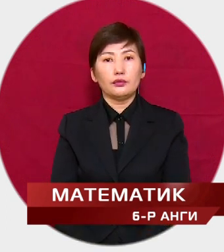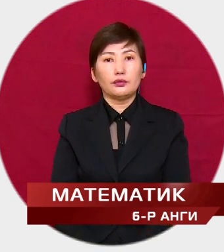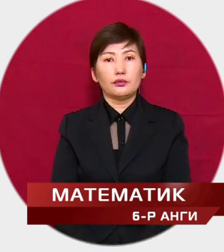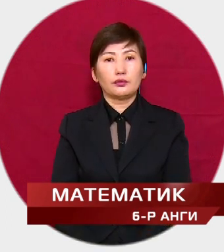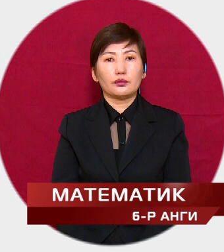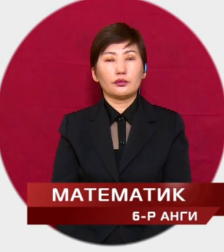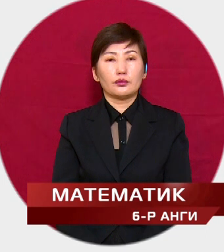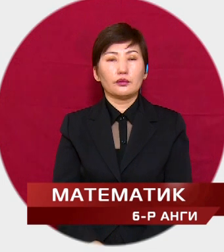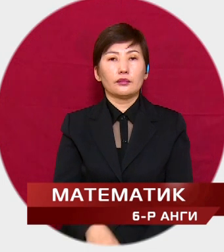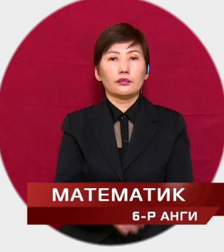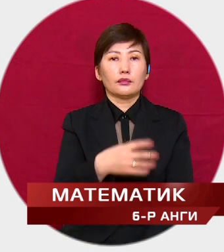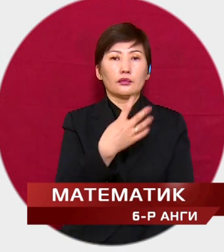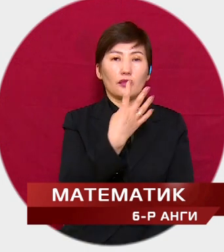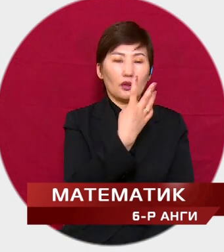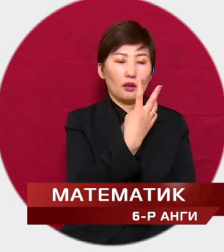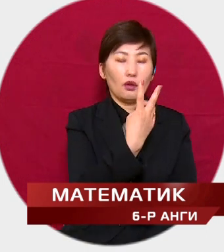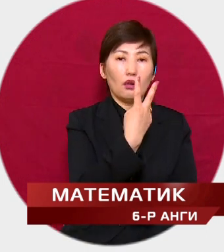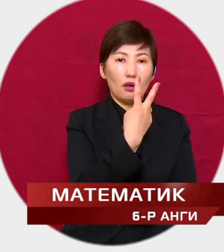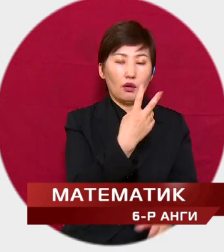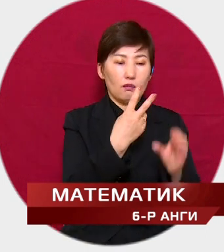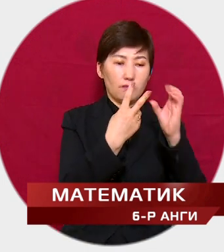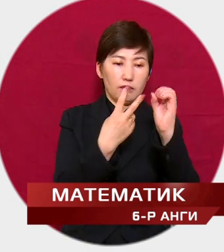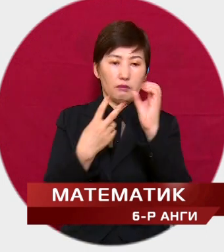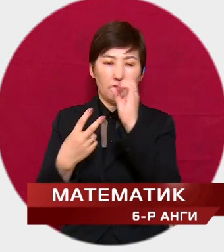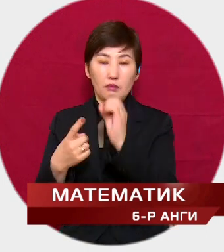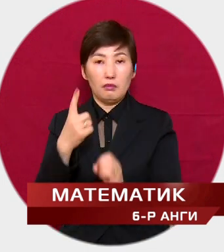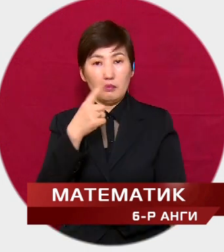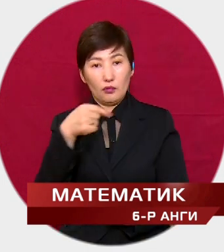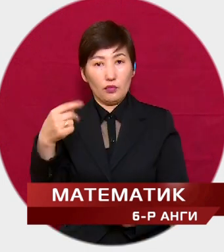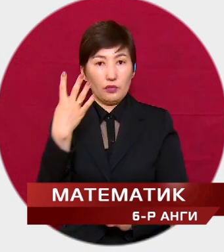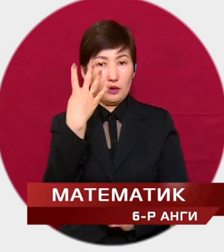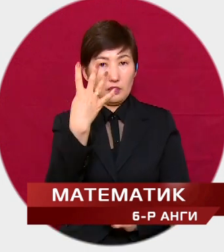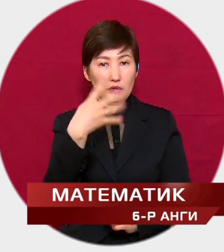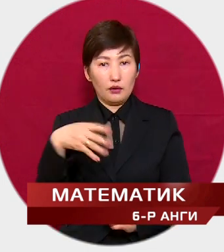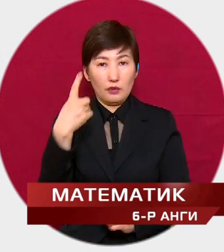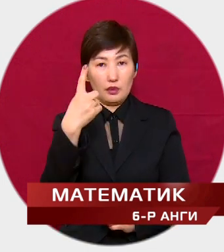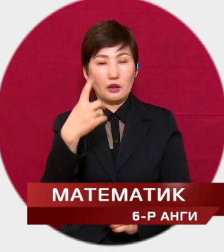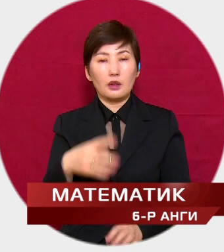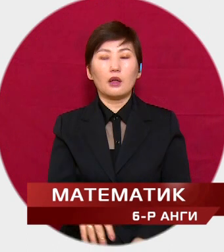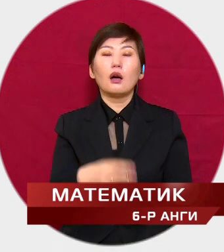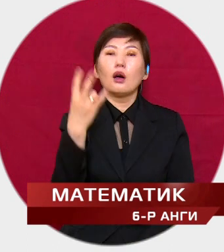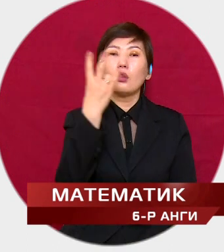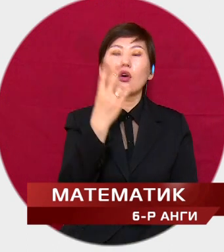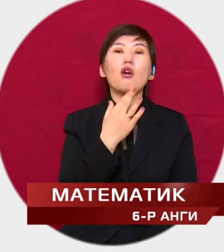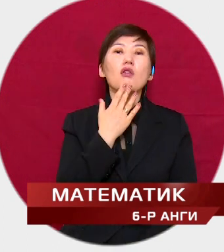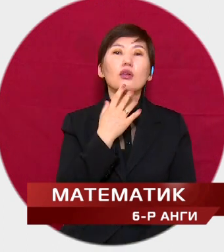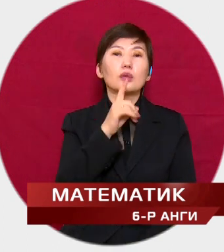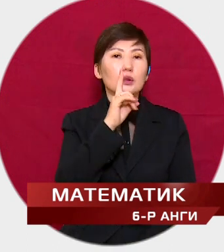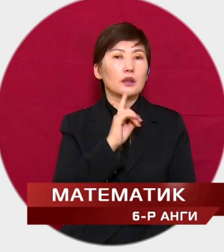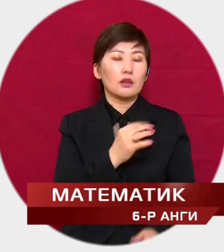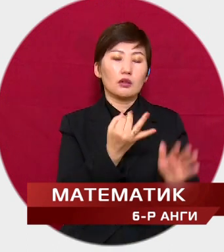4-ний 1 дүрсийг тэмдэглэж дүрсэж болж байна. За ногоон өнгөнд дуртай 7 хүүхэд гэдэг маань болохоор 1